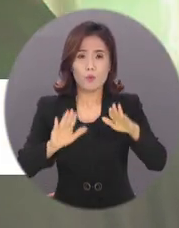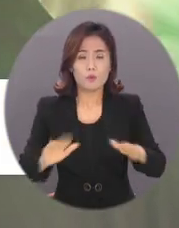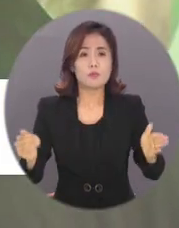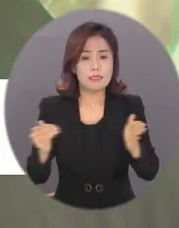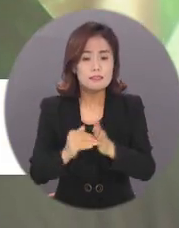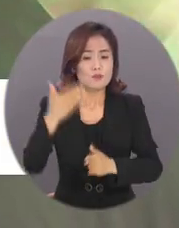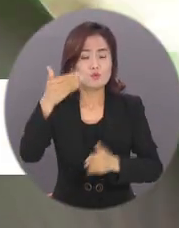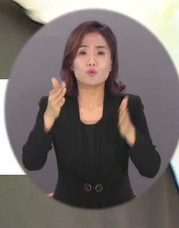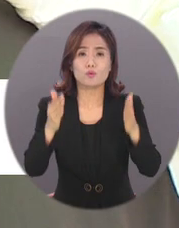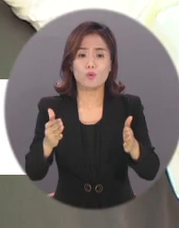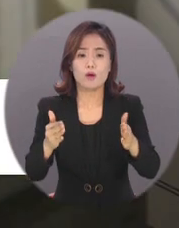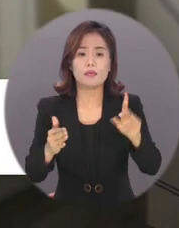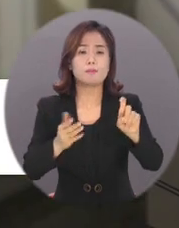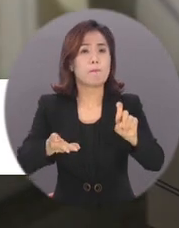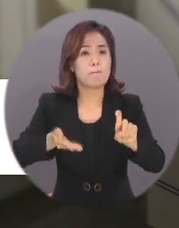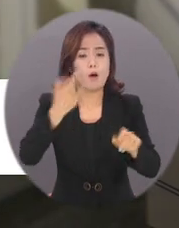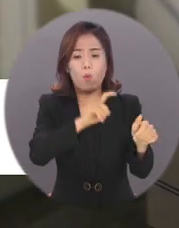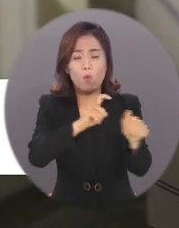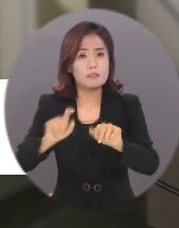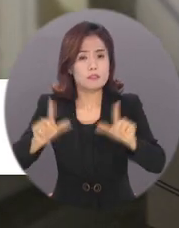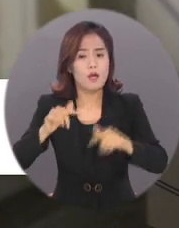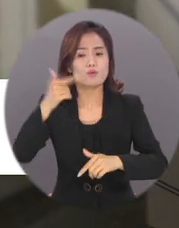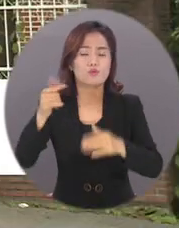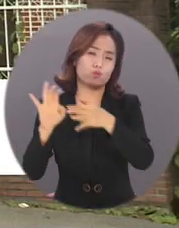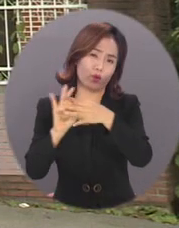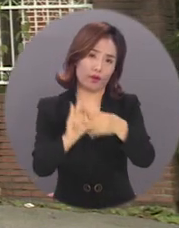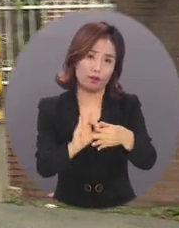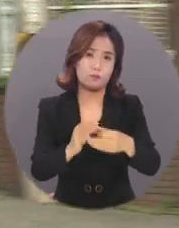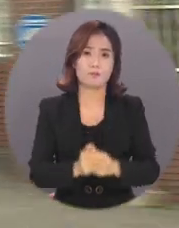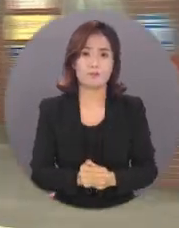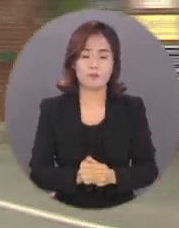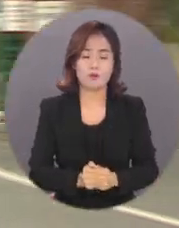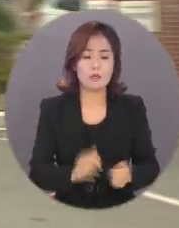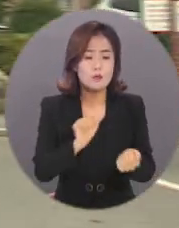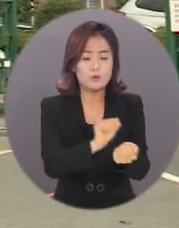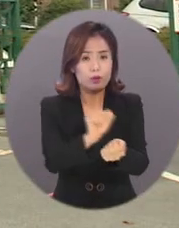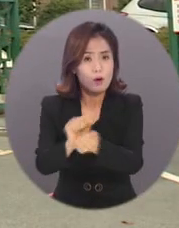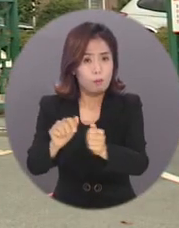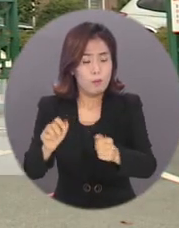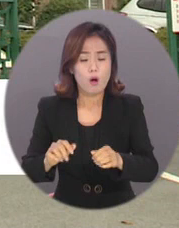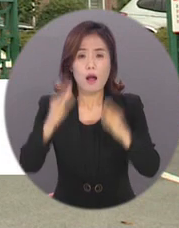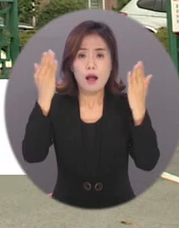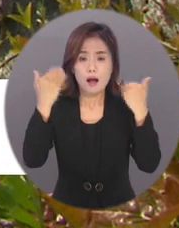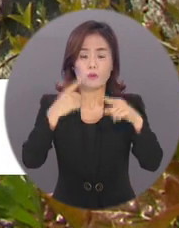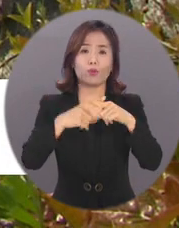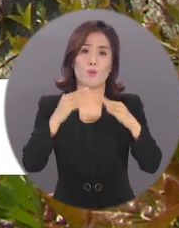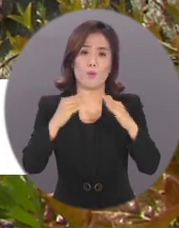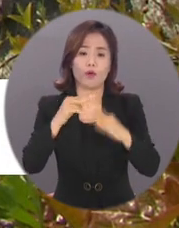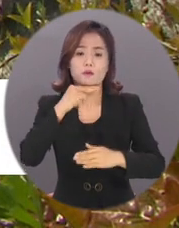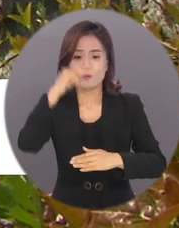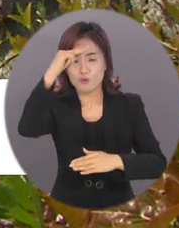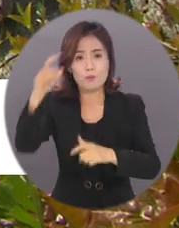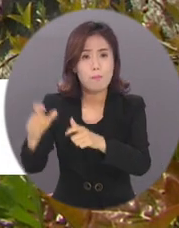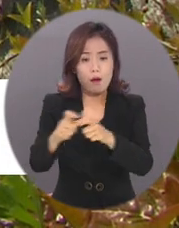오늘까지 9일 동안 두 자릿수의 확진자가 나온 날은 6일이나 됩니다. 소규모 지역 감염도 학교와 대형교회,